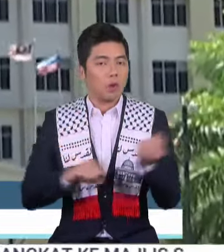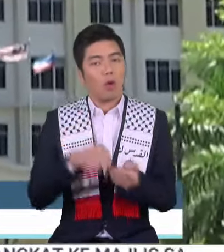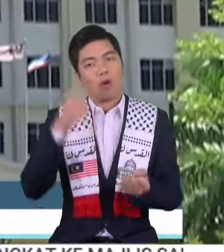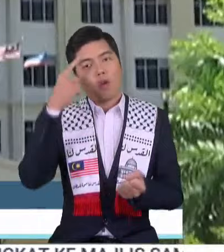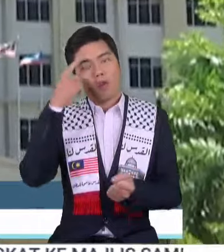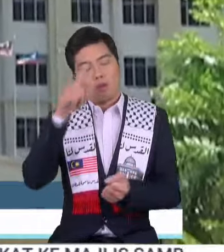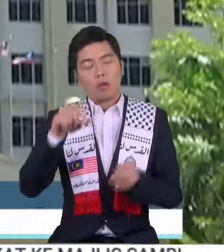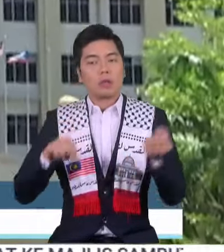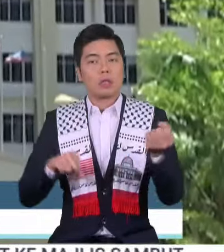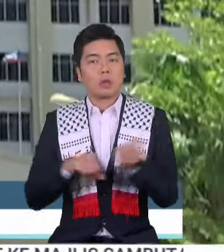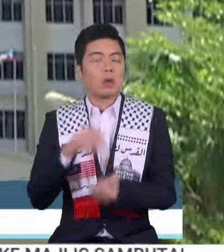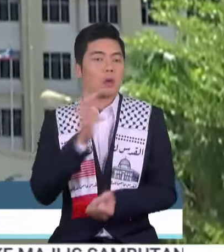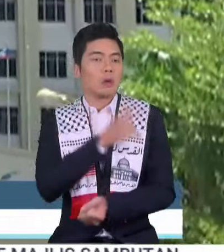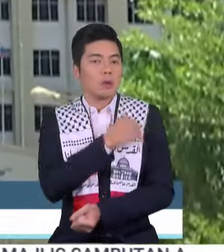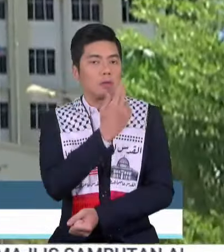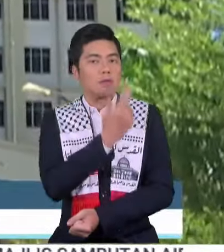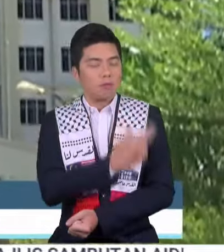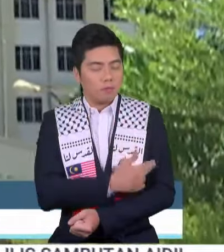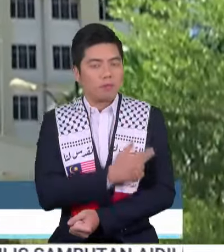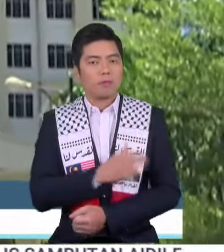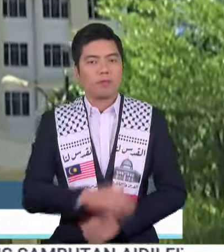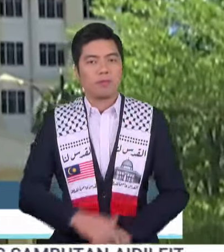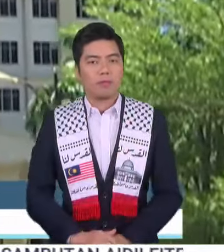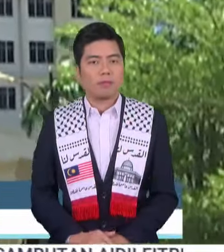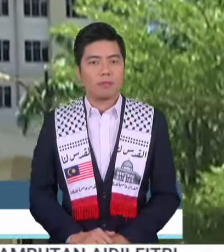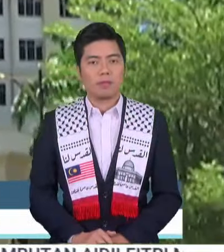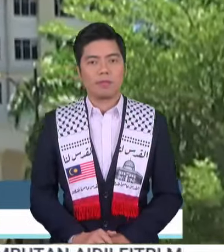bagi menambah kapasiti tenaga kerja sedia ada.